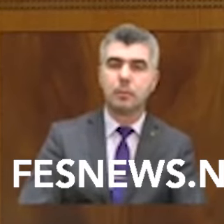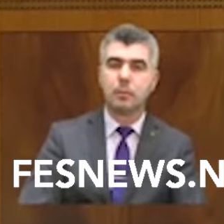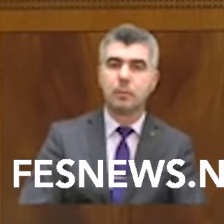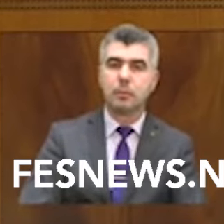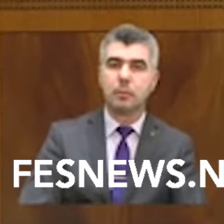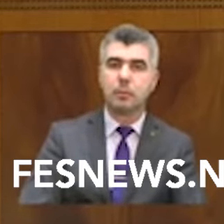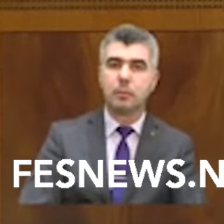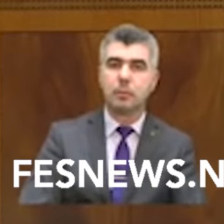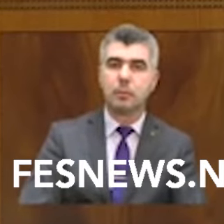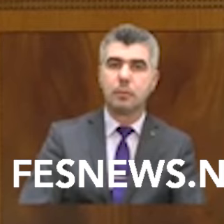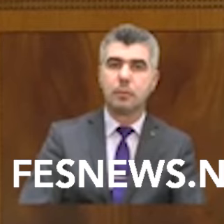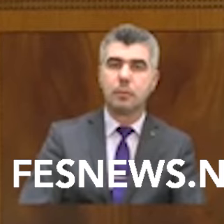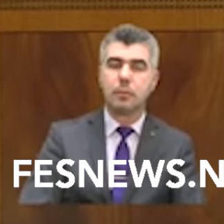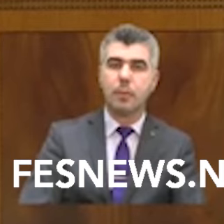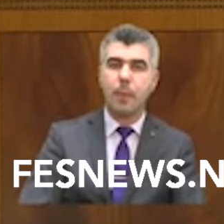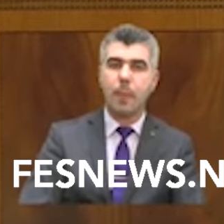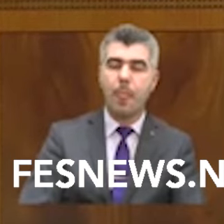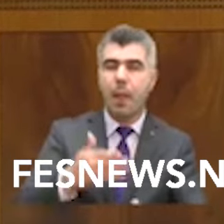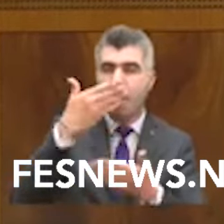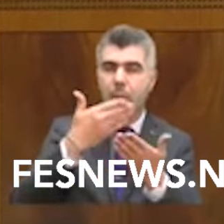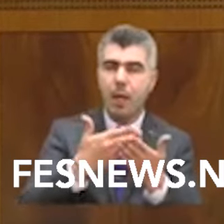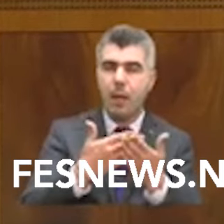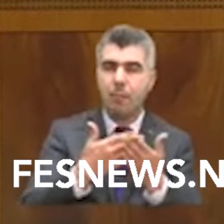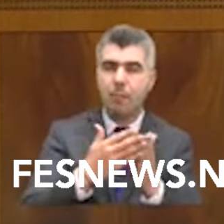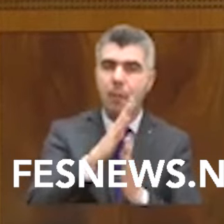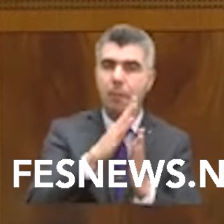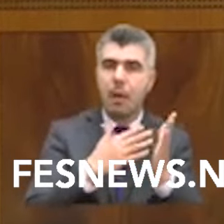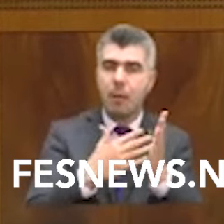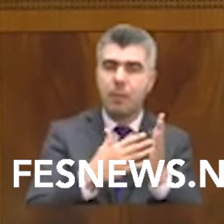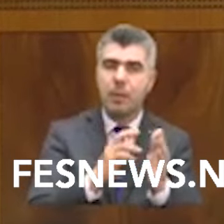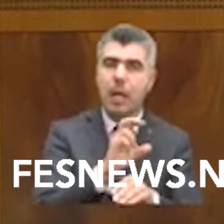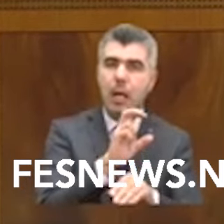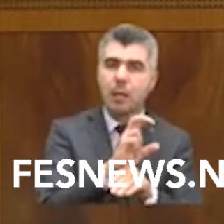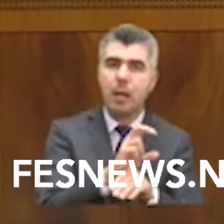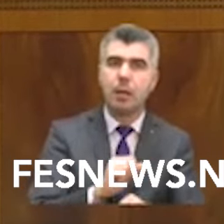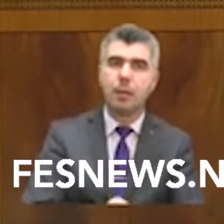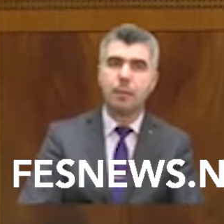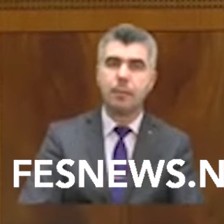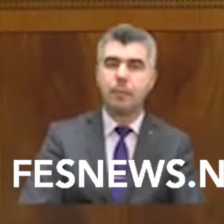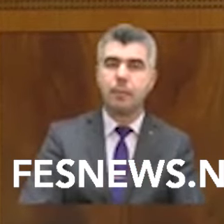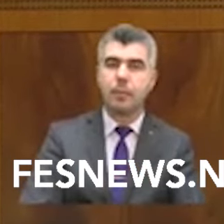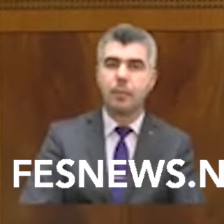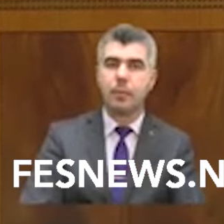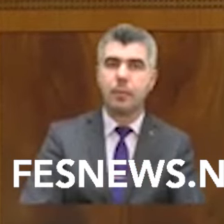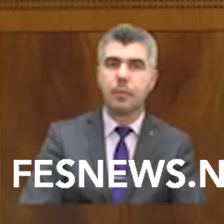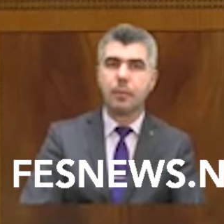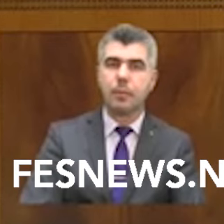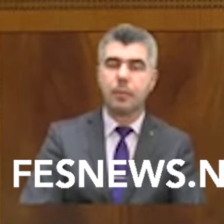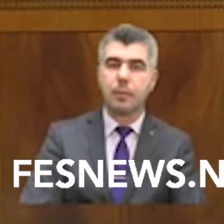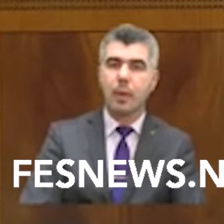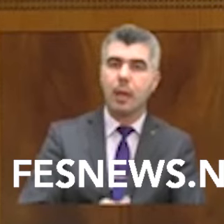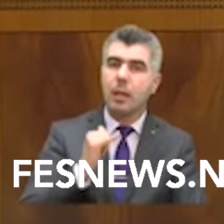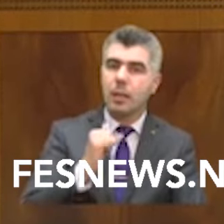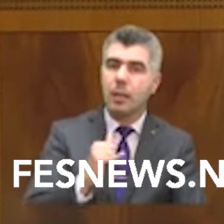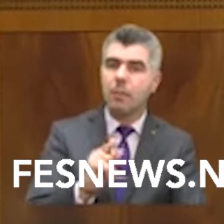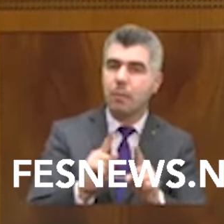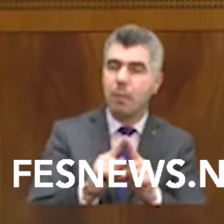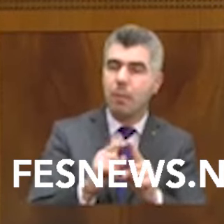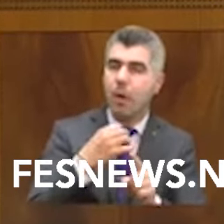كان نقاط على مخطط المغرب الأخضر وهذا كل يعني سيت اون اتاك سيبلي